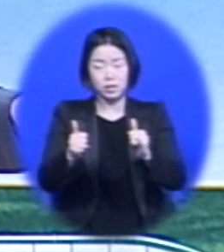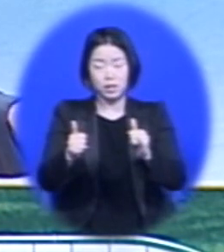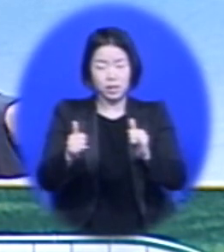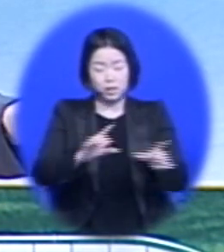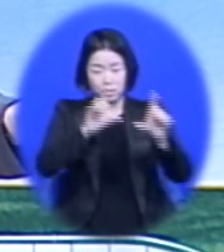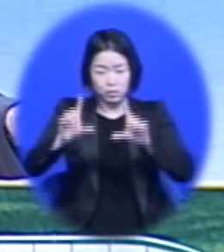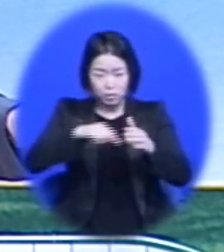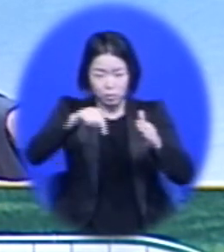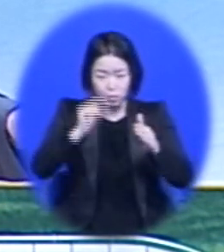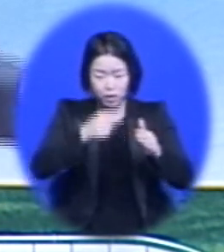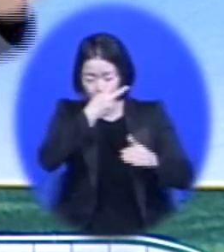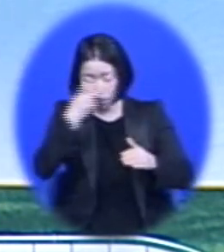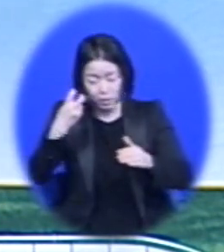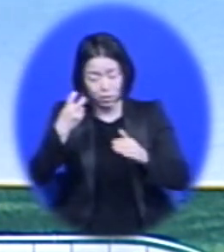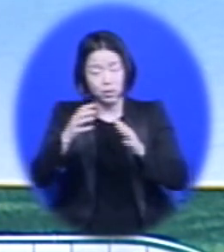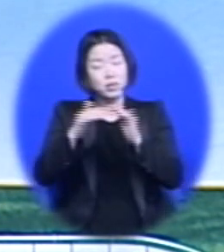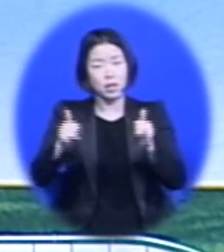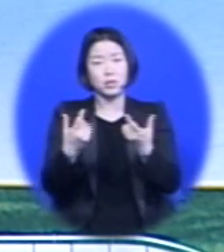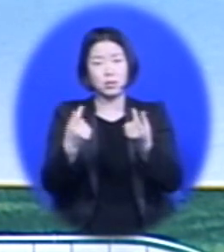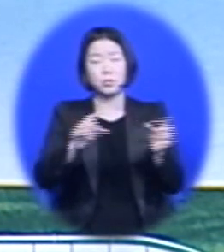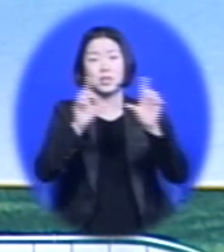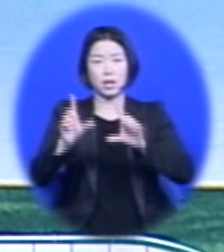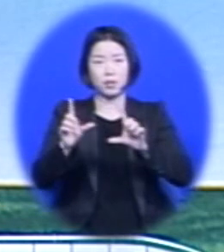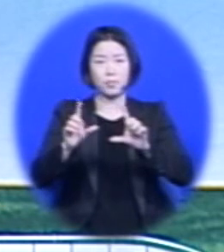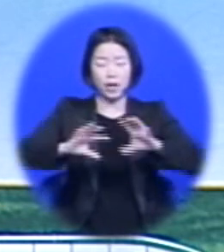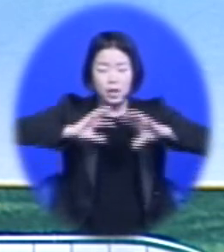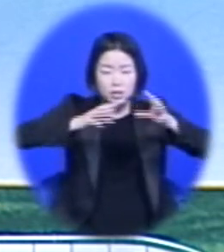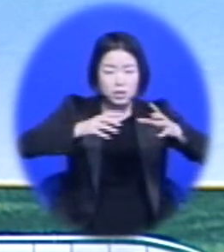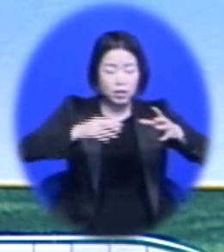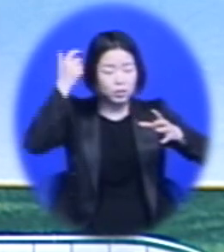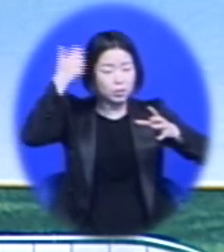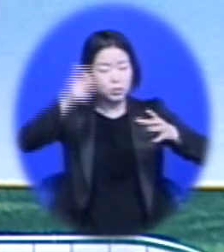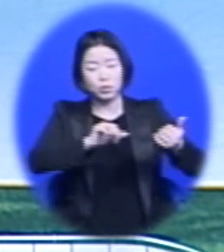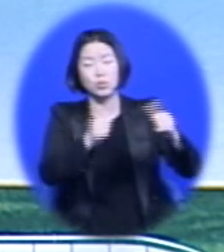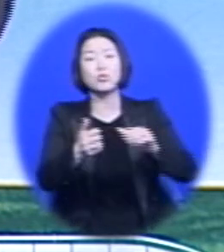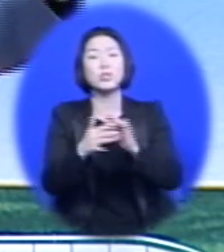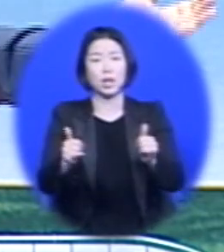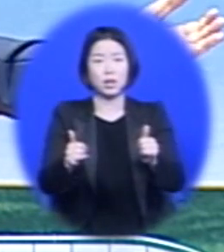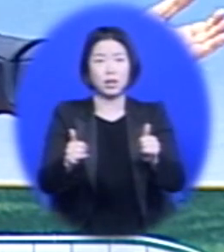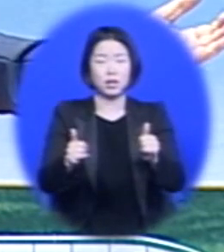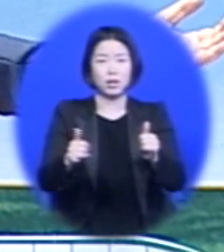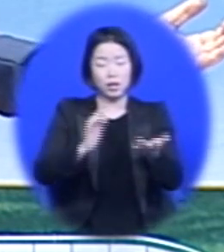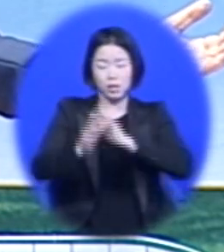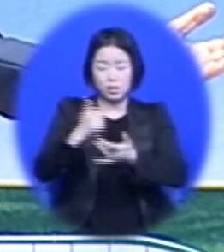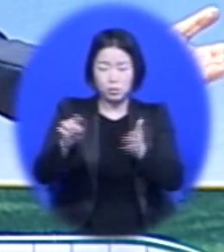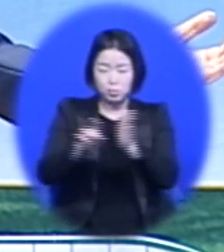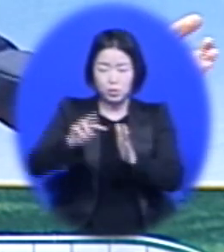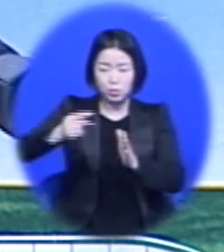살게 돼버립니다. 세상은 영적으로 죽은 사람들. 예수를 믿는데도 세상 사람들하고 똑같이 사는